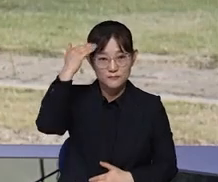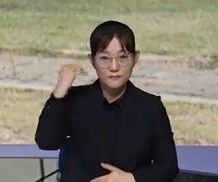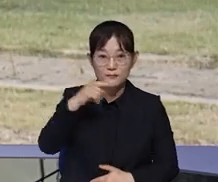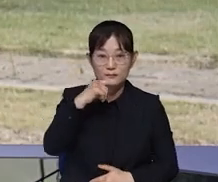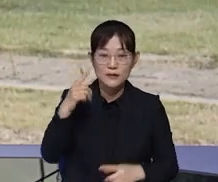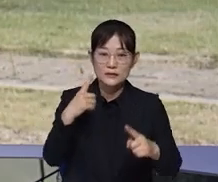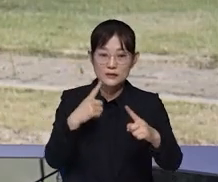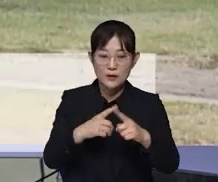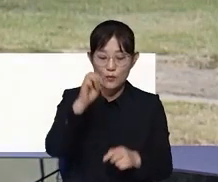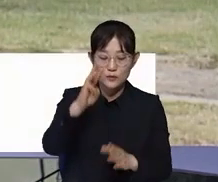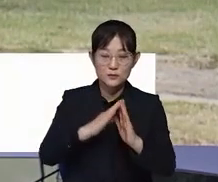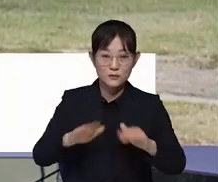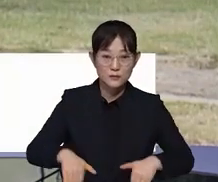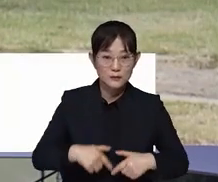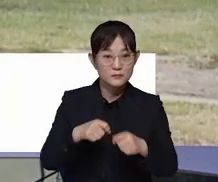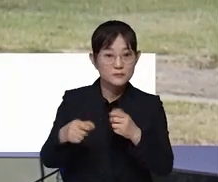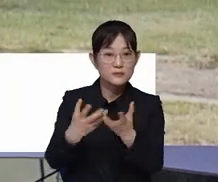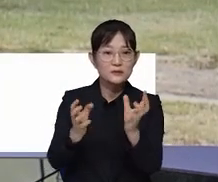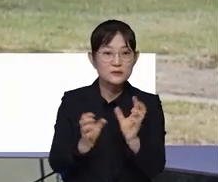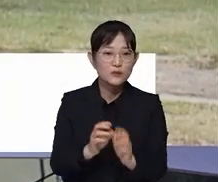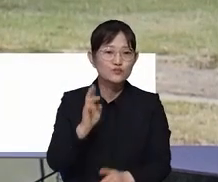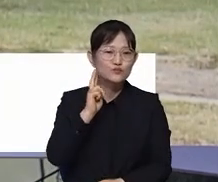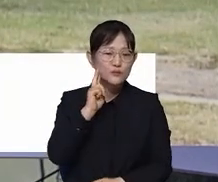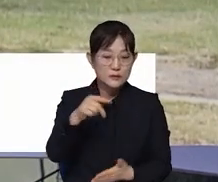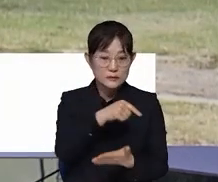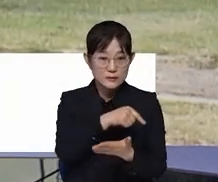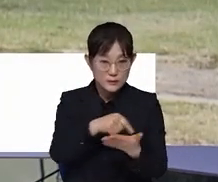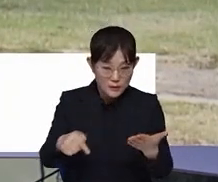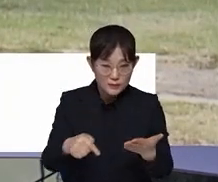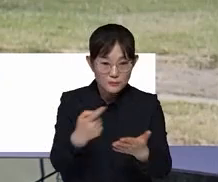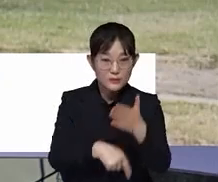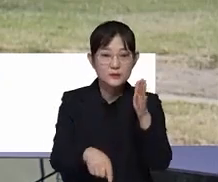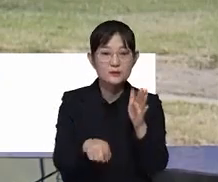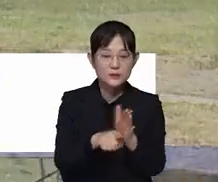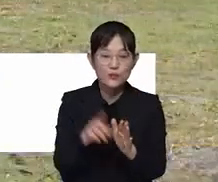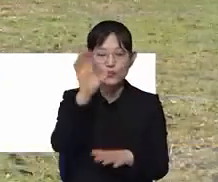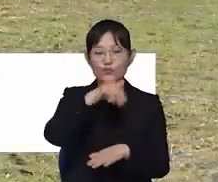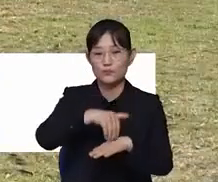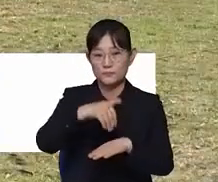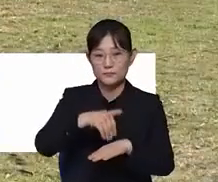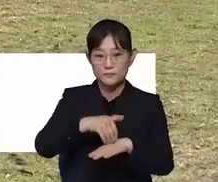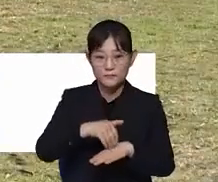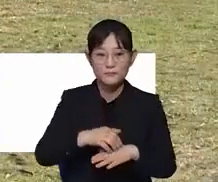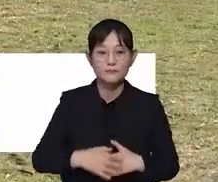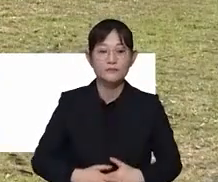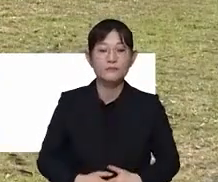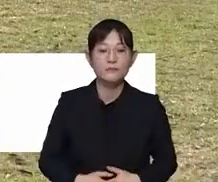대한적십자사 광주 전남지사가 중대형 재난을 대비한 재난구호 종합훈련을